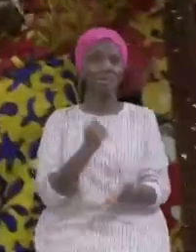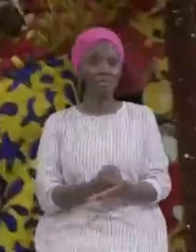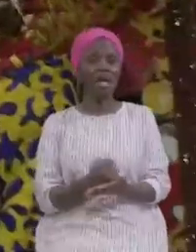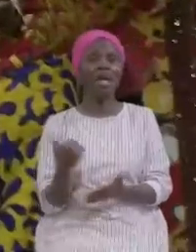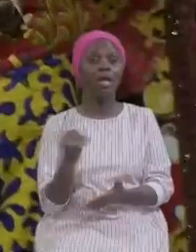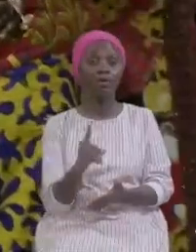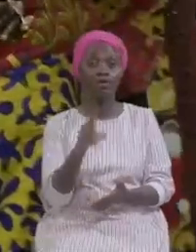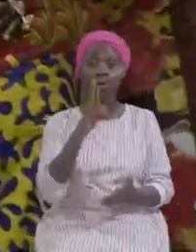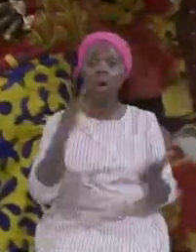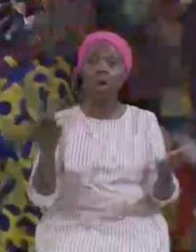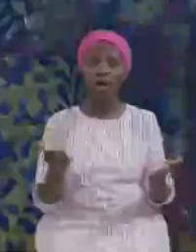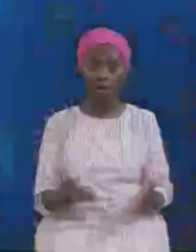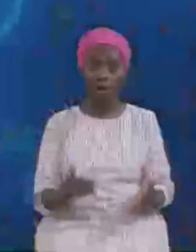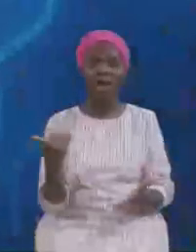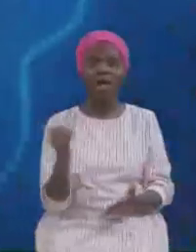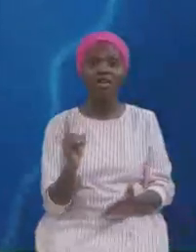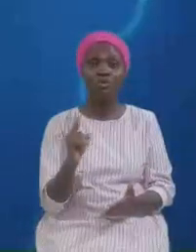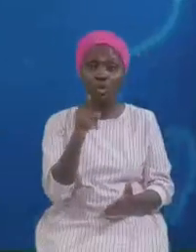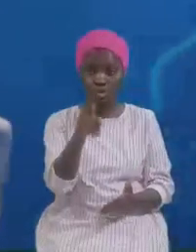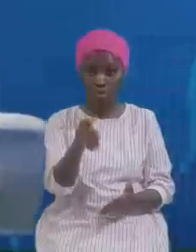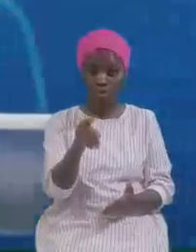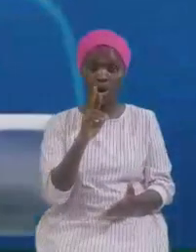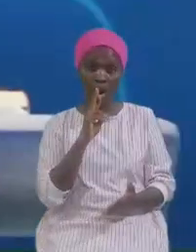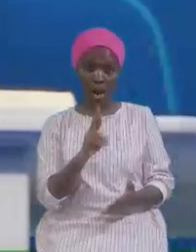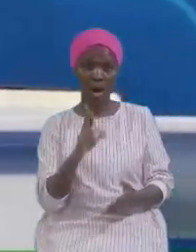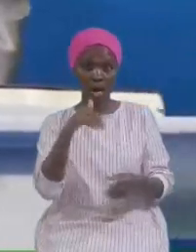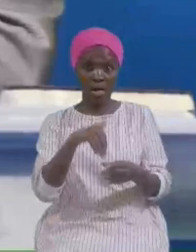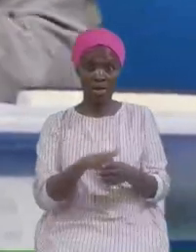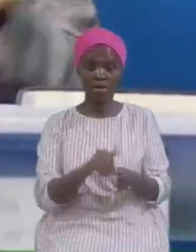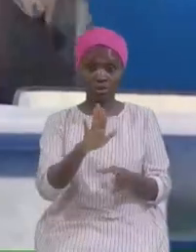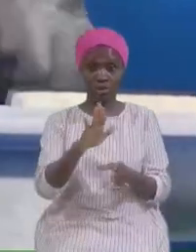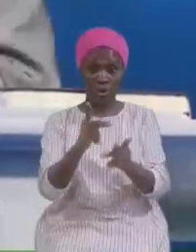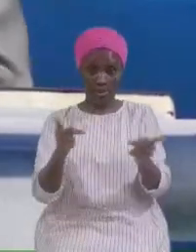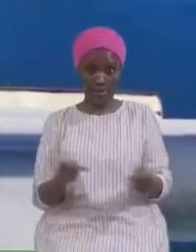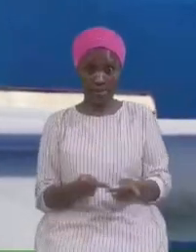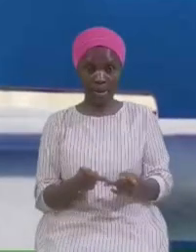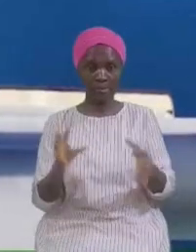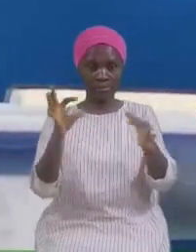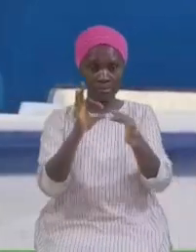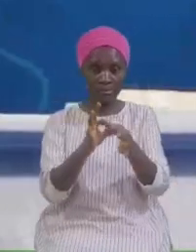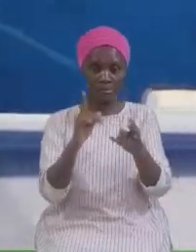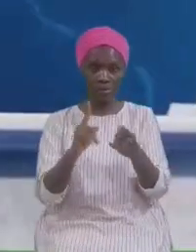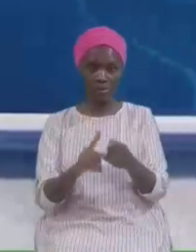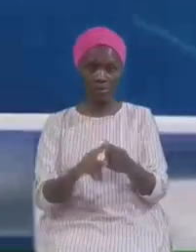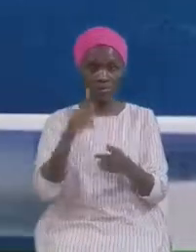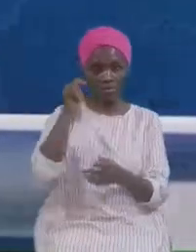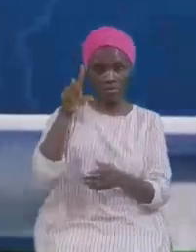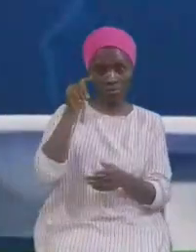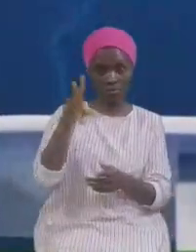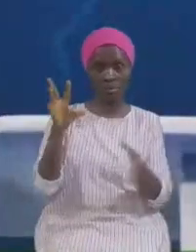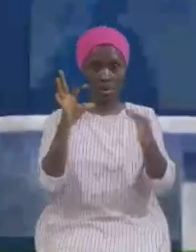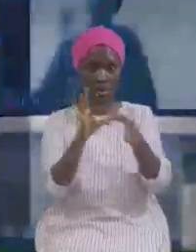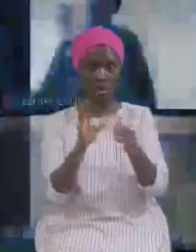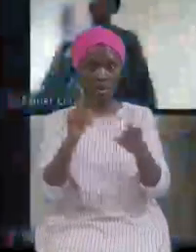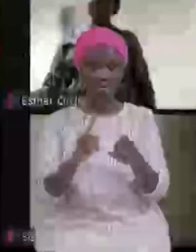Partout tu es ici, n'importe où tu te trouves dans le monde, tu es connecté par la télévision, tu es connecté par